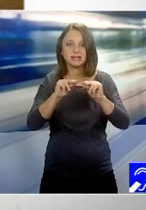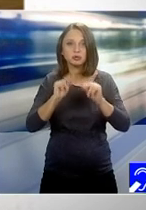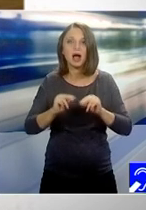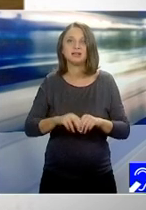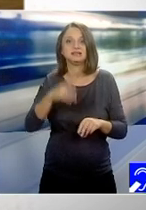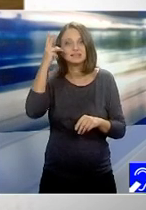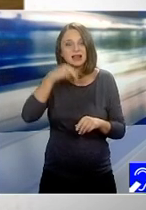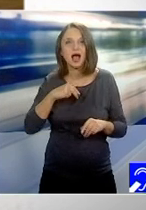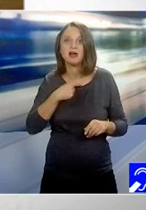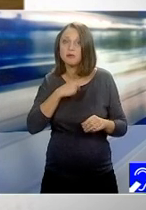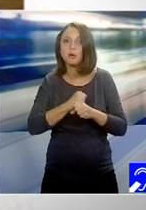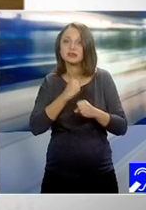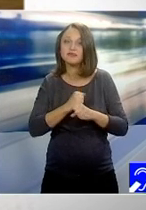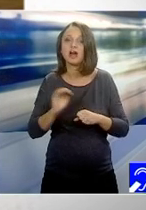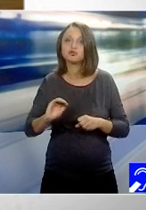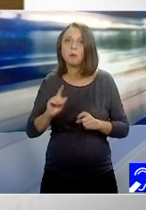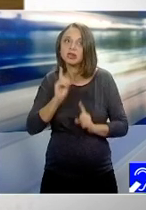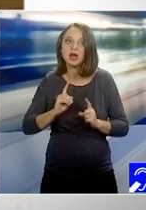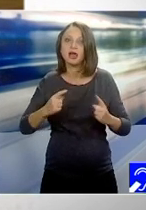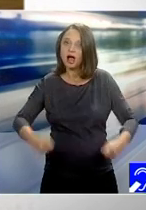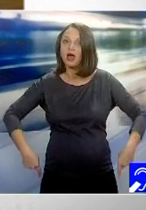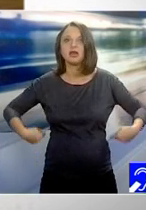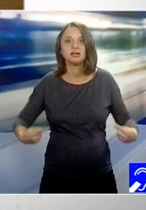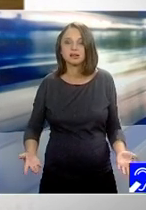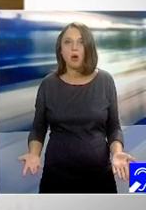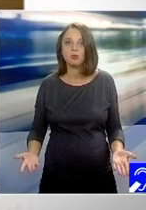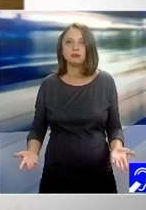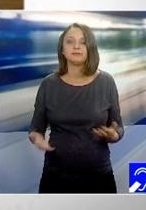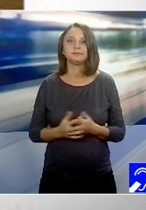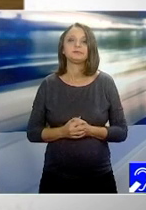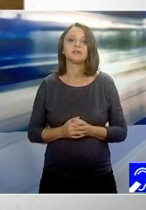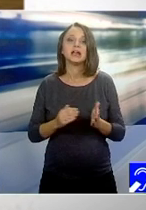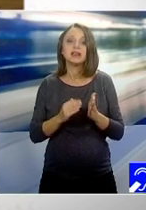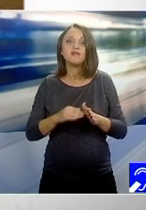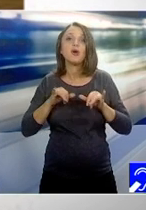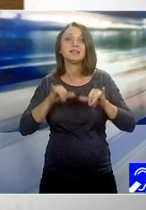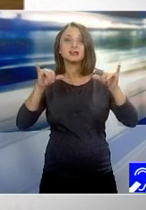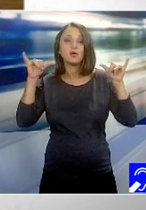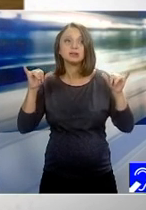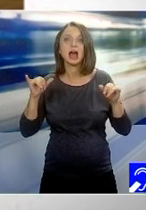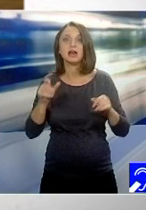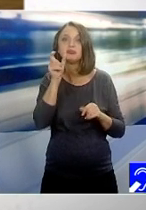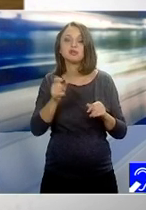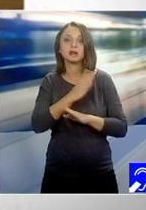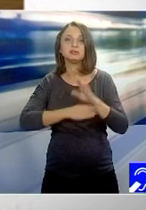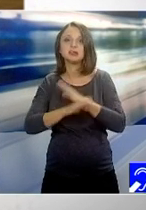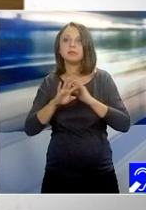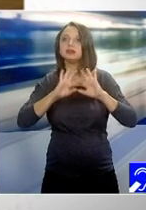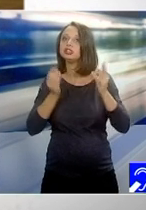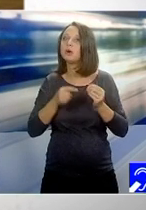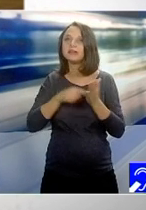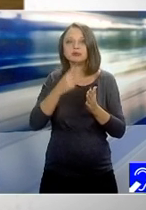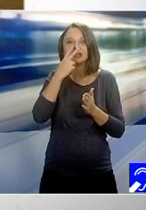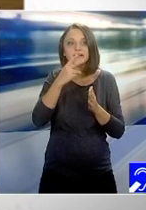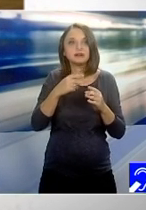educațional, în sensul că persoanele cu dizabilități trebuie să se dezvolte din toate punctele de vedere, să